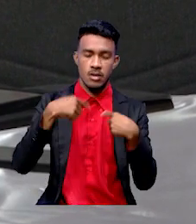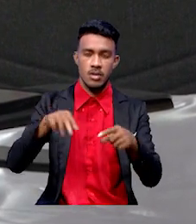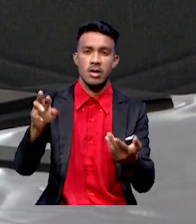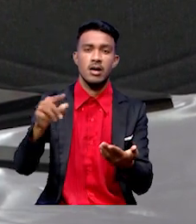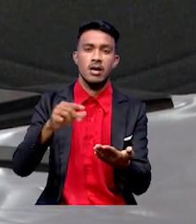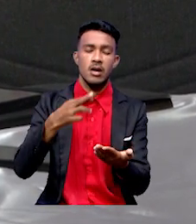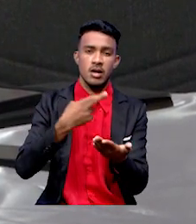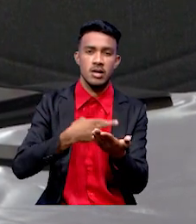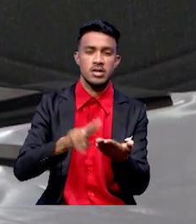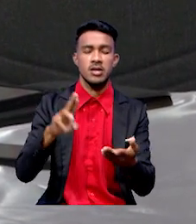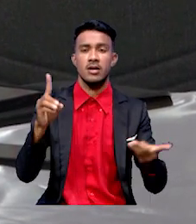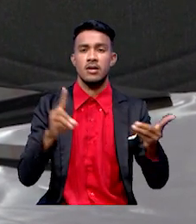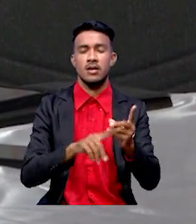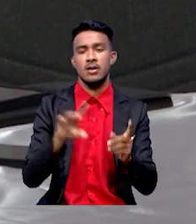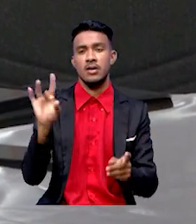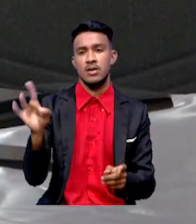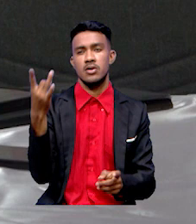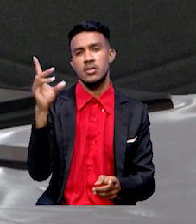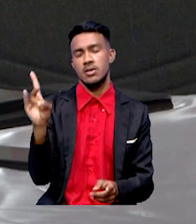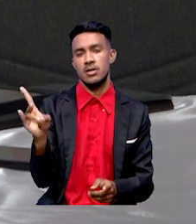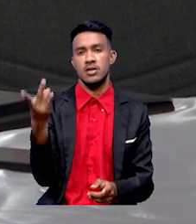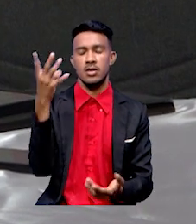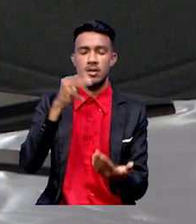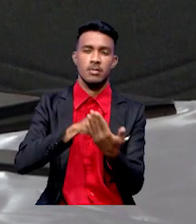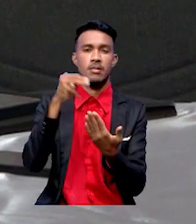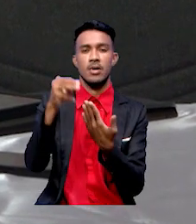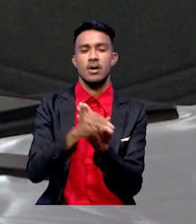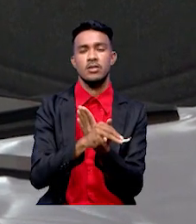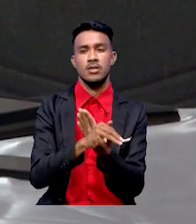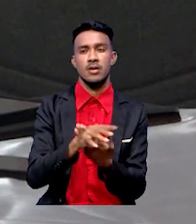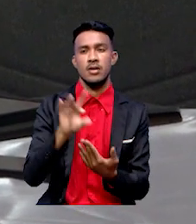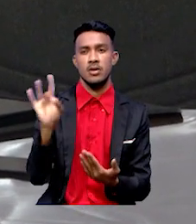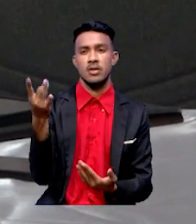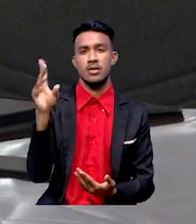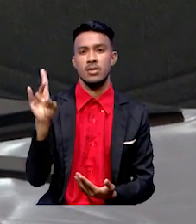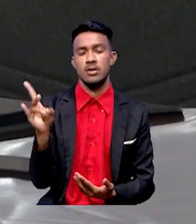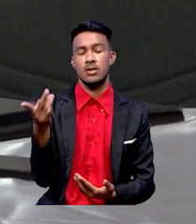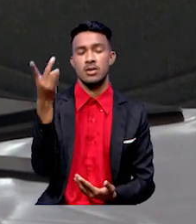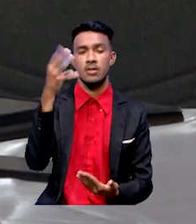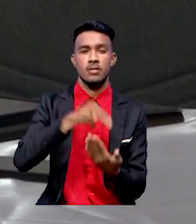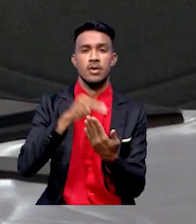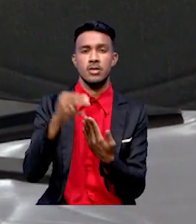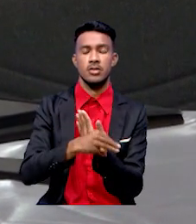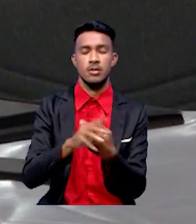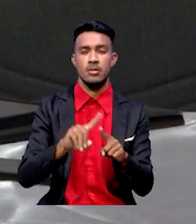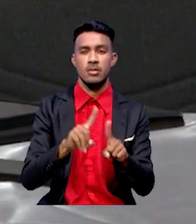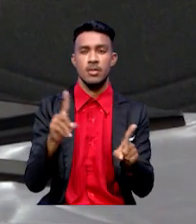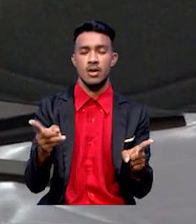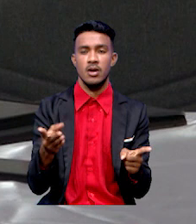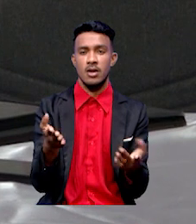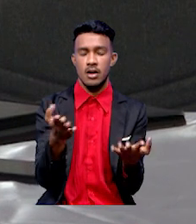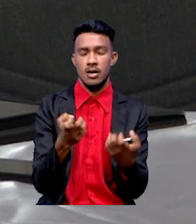dia 17 de março. Né? Dia 17 de março. Mas, kalau kata